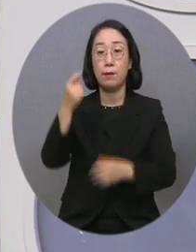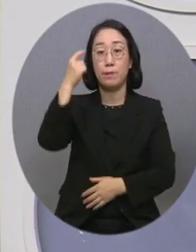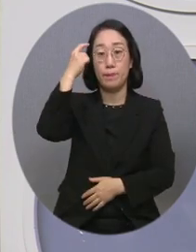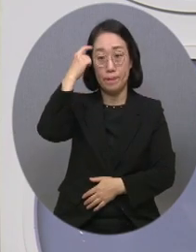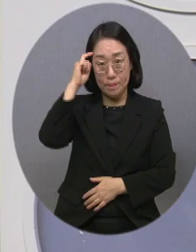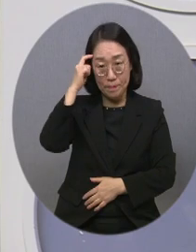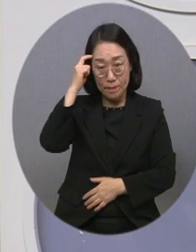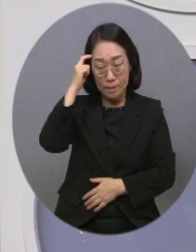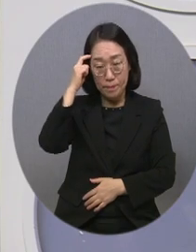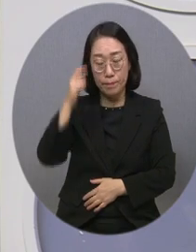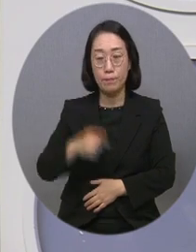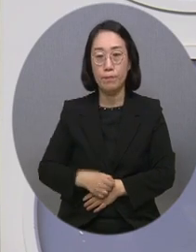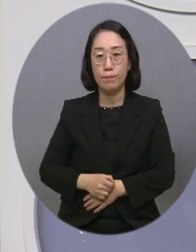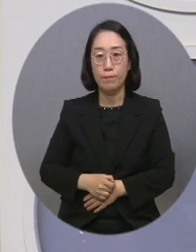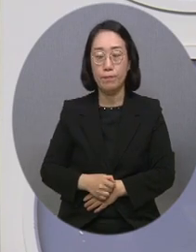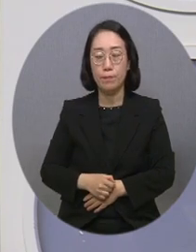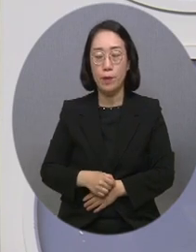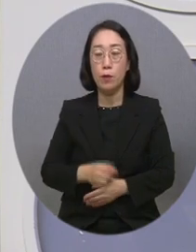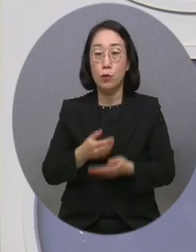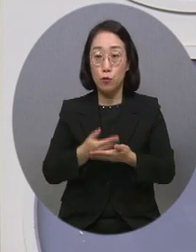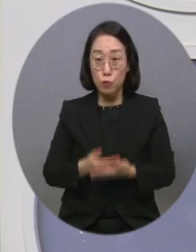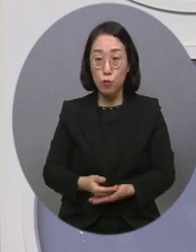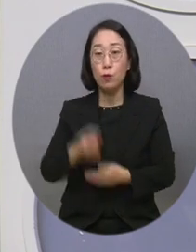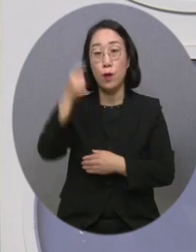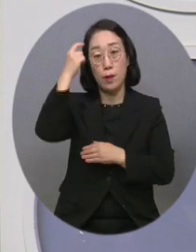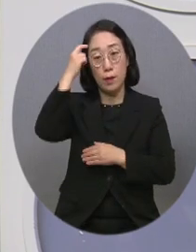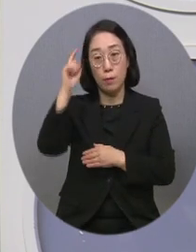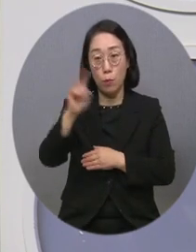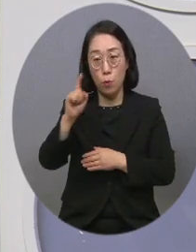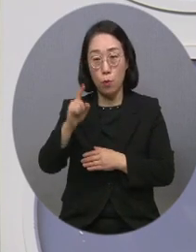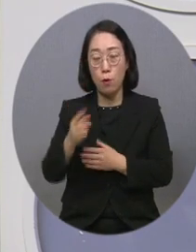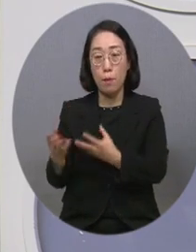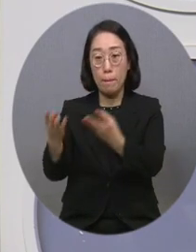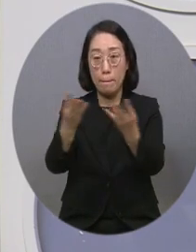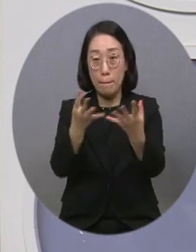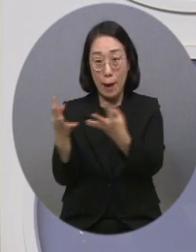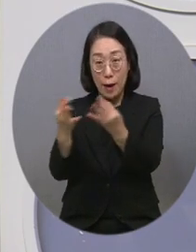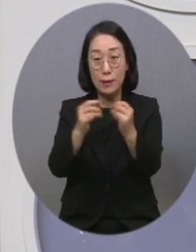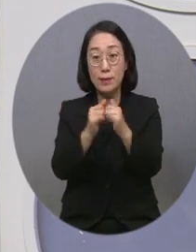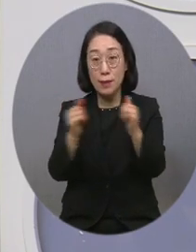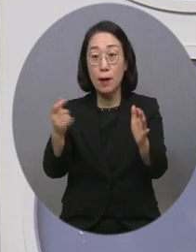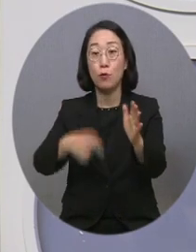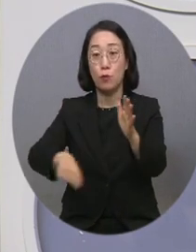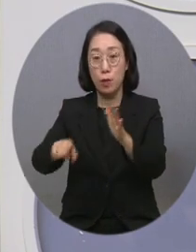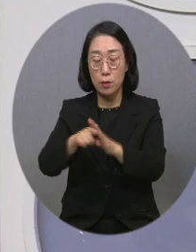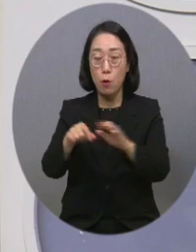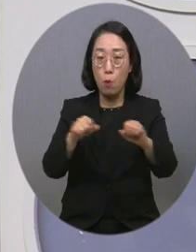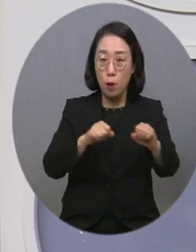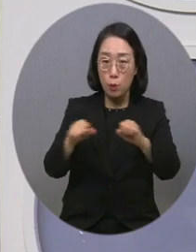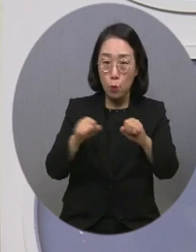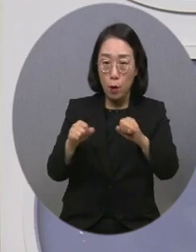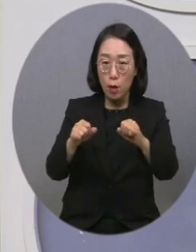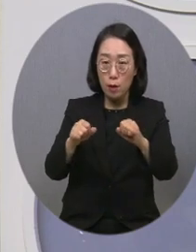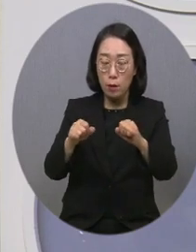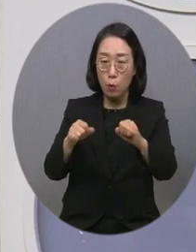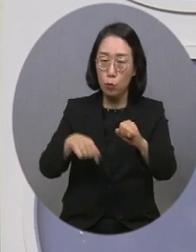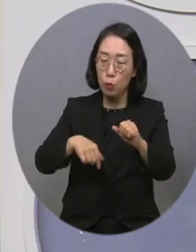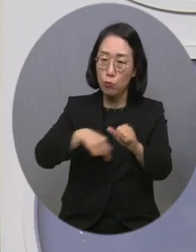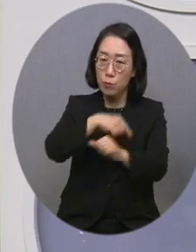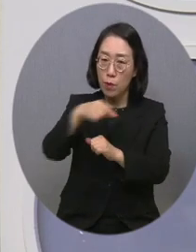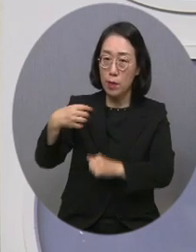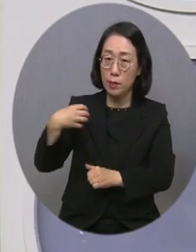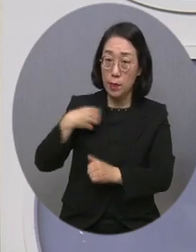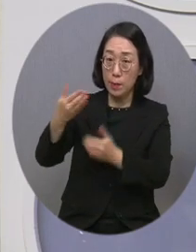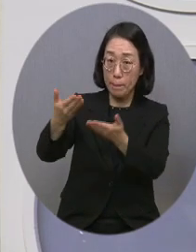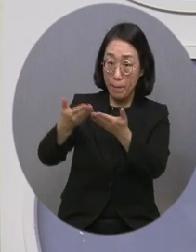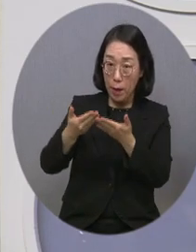끝에 이제 제가 이제 핵심으로 생각하는 게 이제 많은 사람들을 위해서 일할 수 있는 어떤 여건이 주어진다면 그 많은